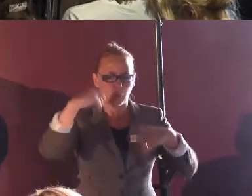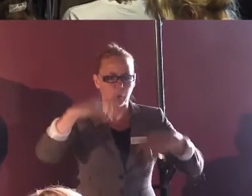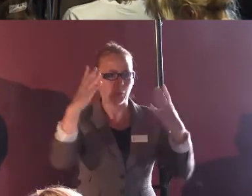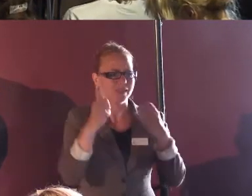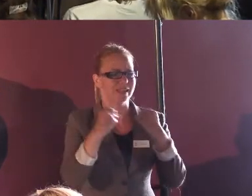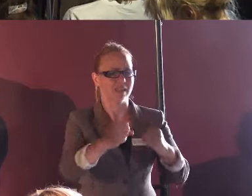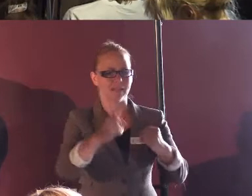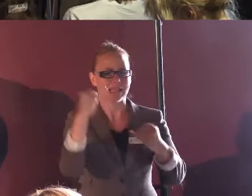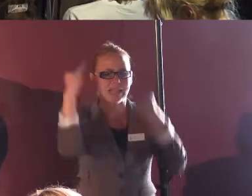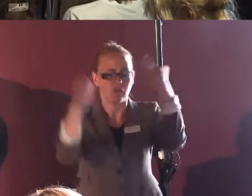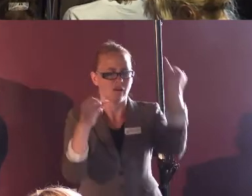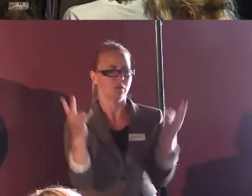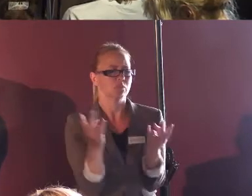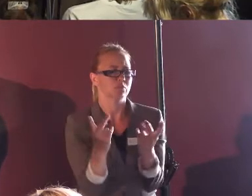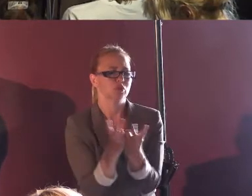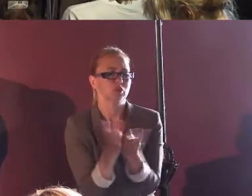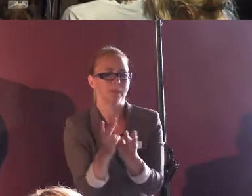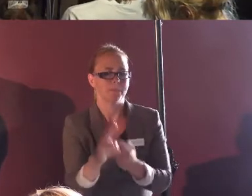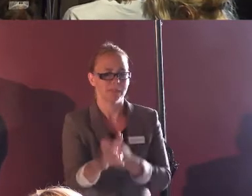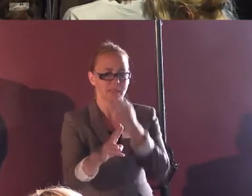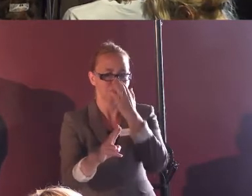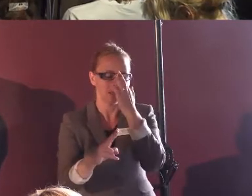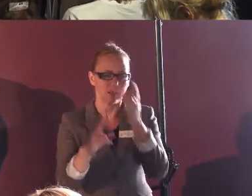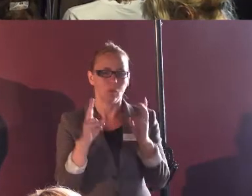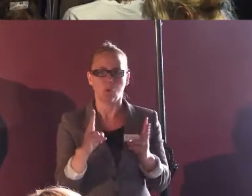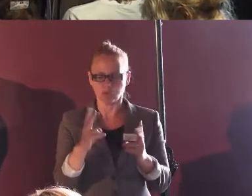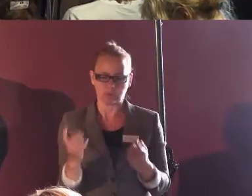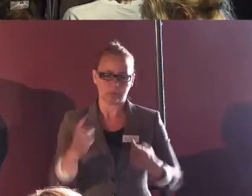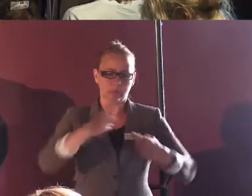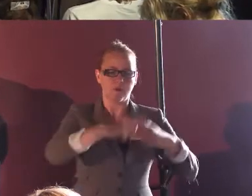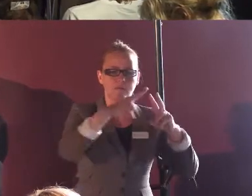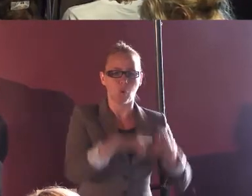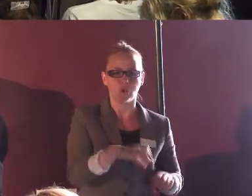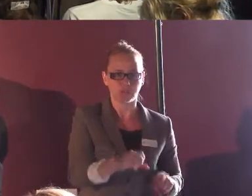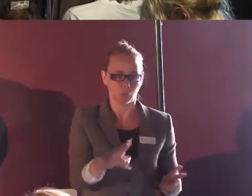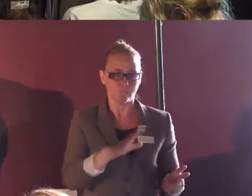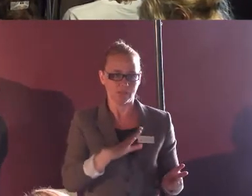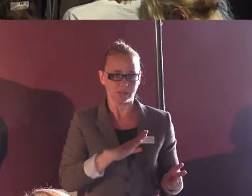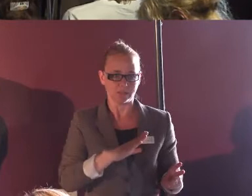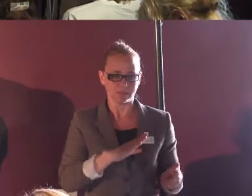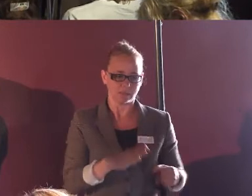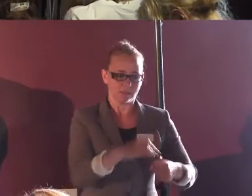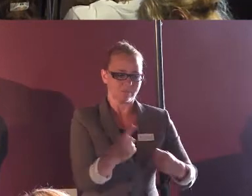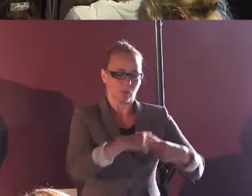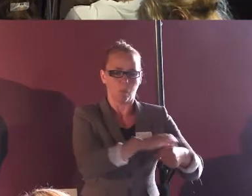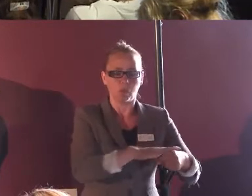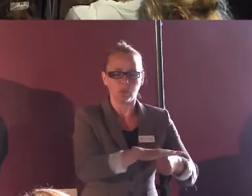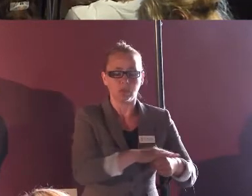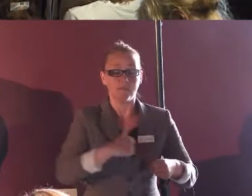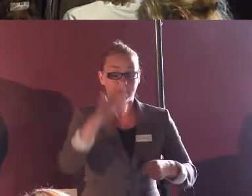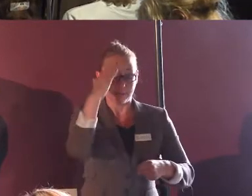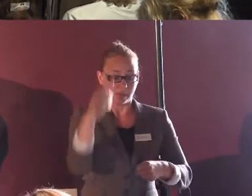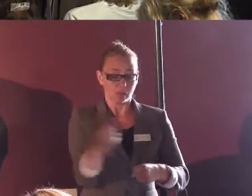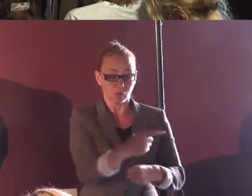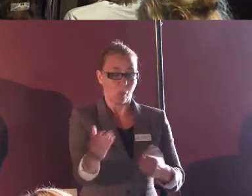Vad kan det stå för? Och även relatera lite till den forskning som finns på området. Vi vet idag att de länder som